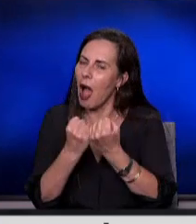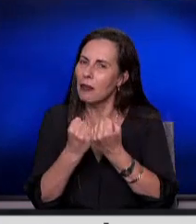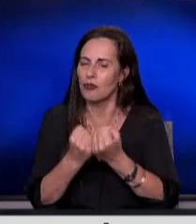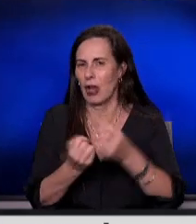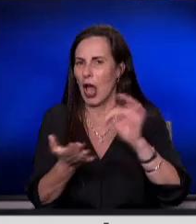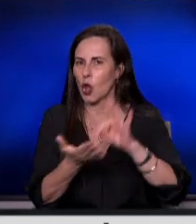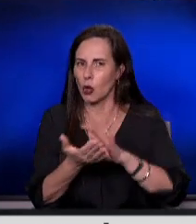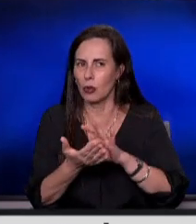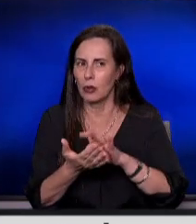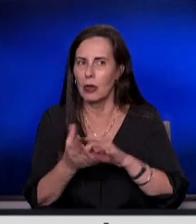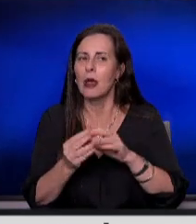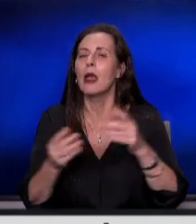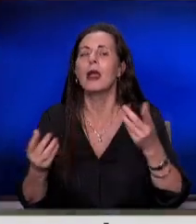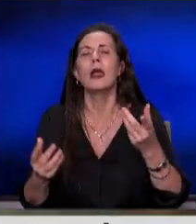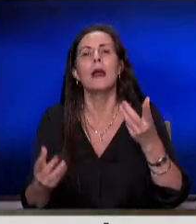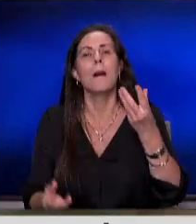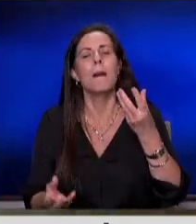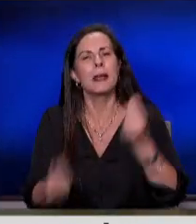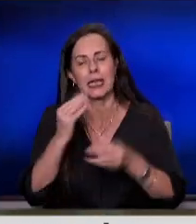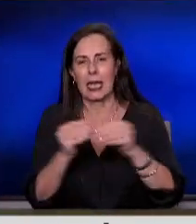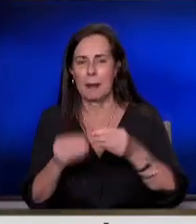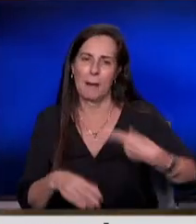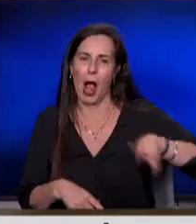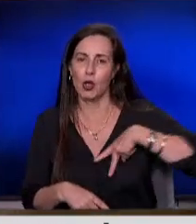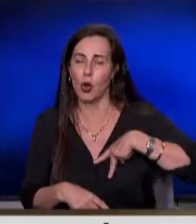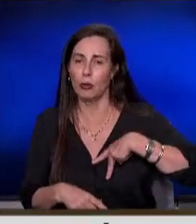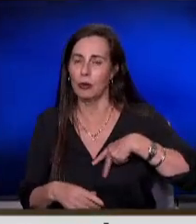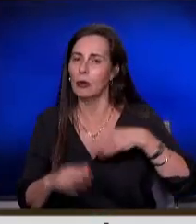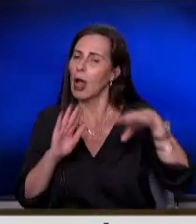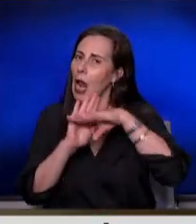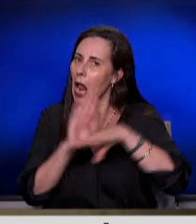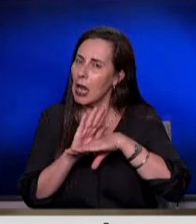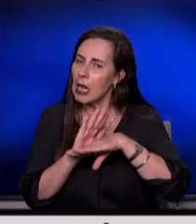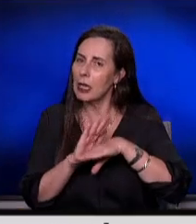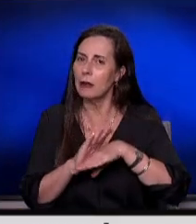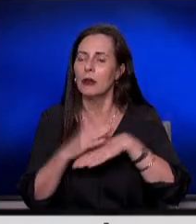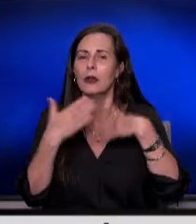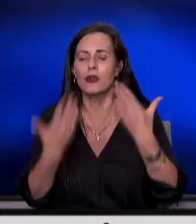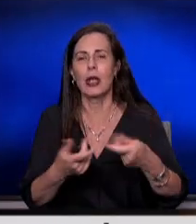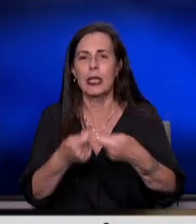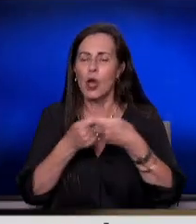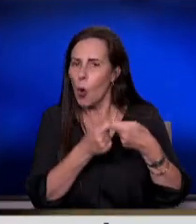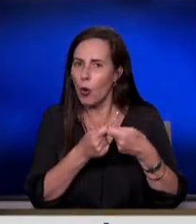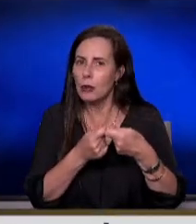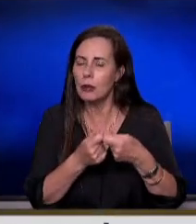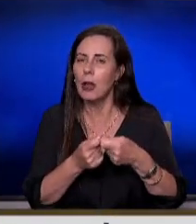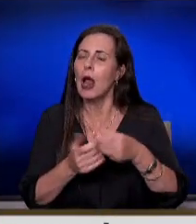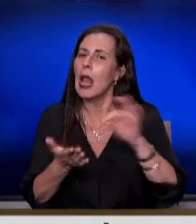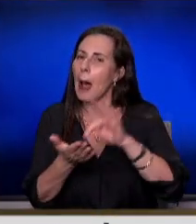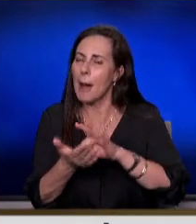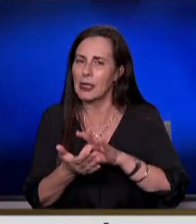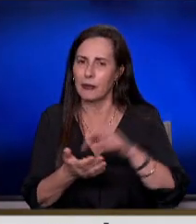הטוטו, תחת הכותרת משחקים באחריות. שורה של נורמות וכללים שמכתיב ארגון ההגרלות האירופי לפיס